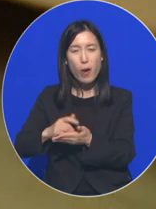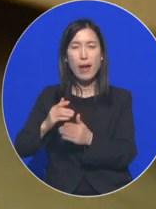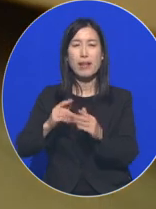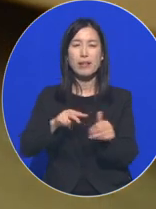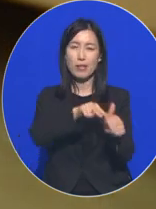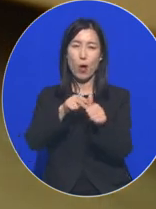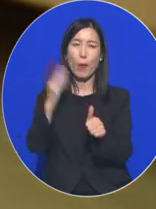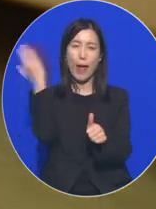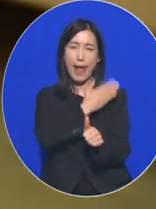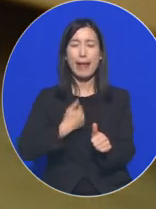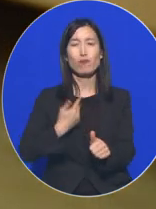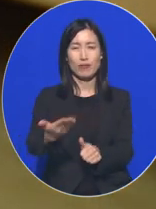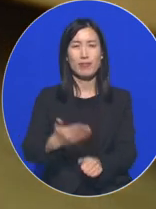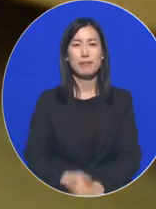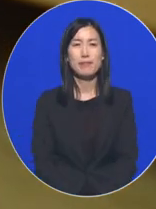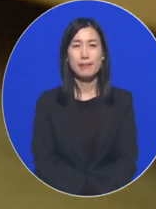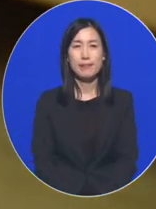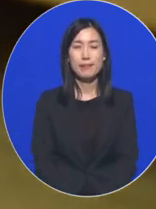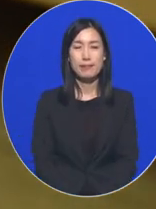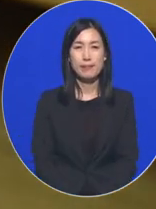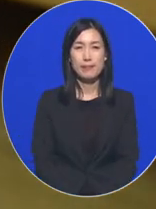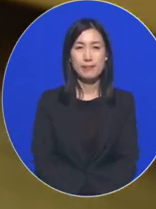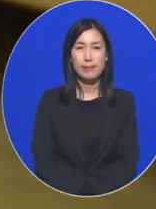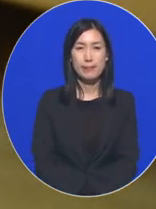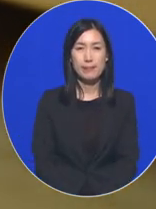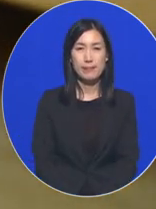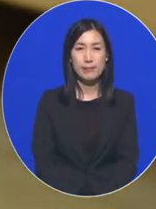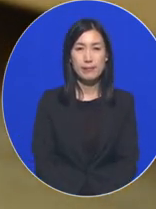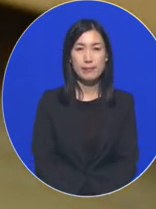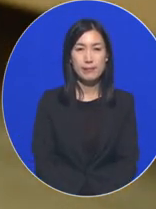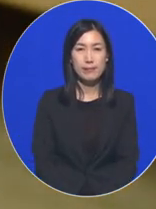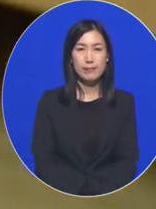방침이라고 밝혔습니다 KTV 신국진 있니다